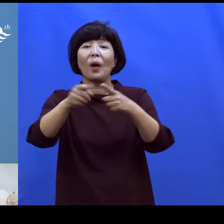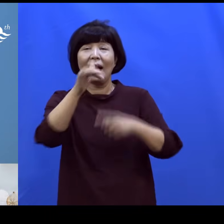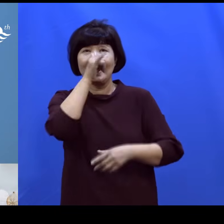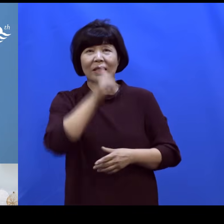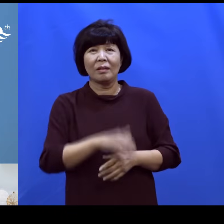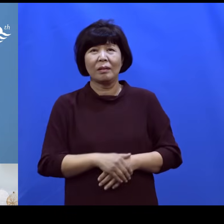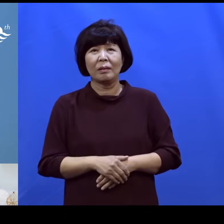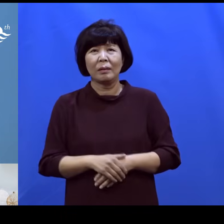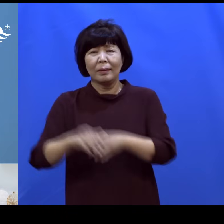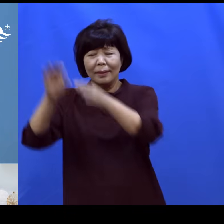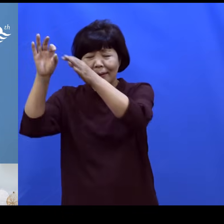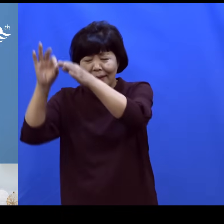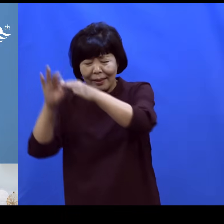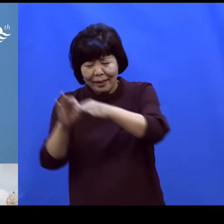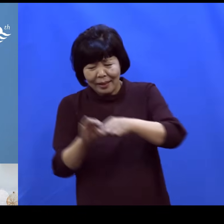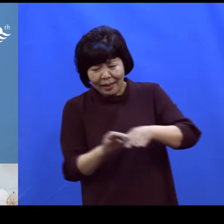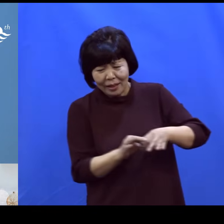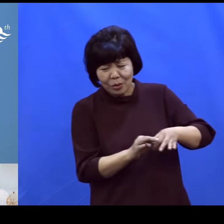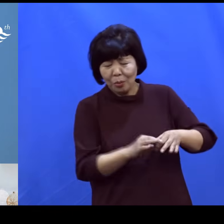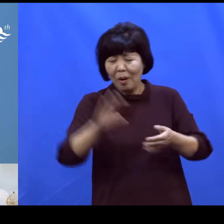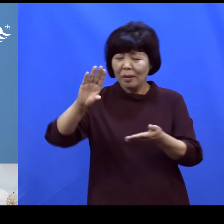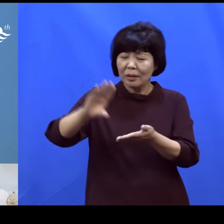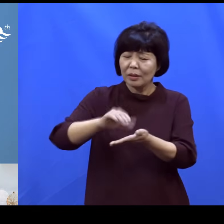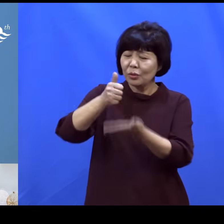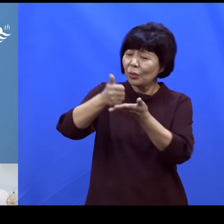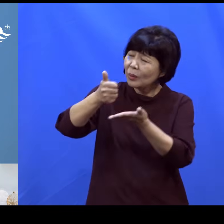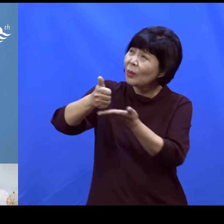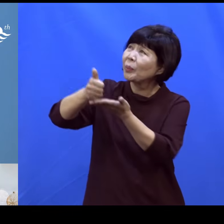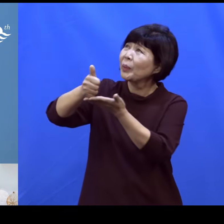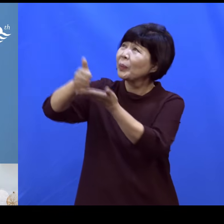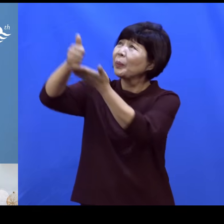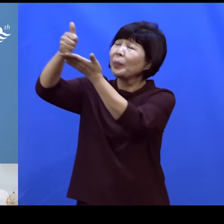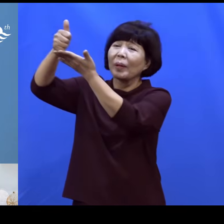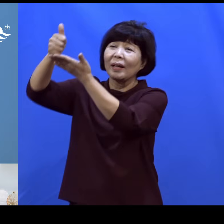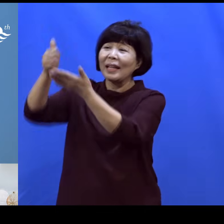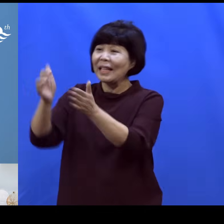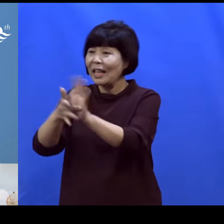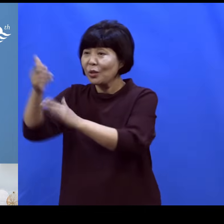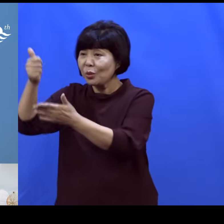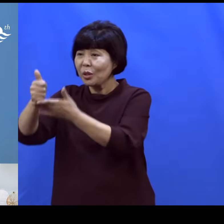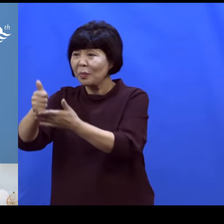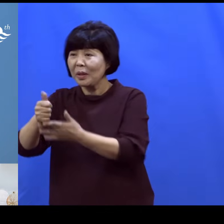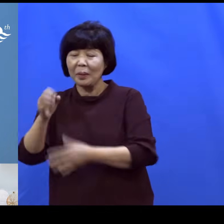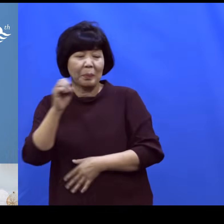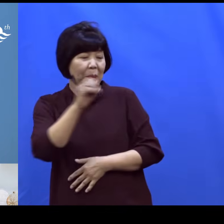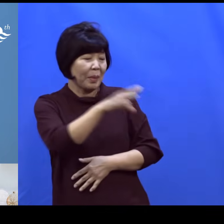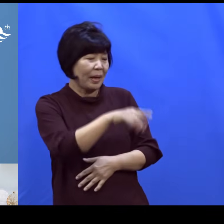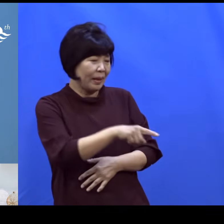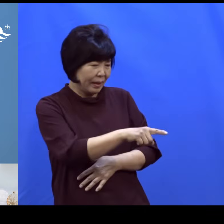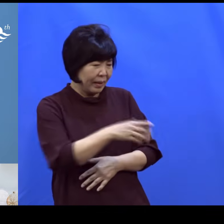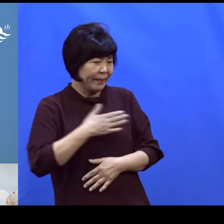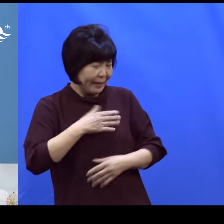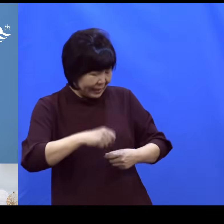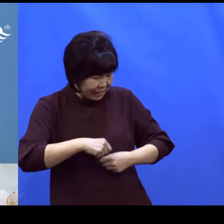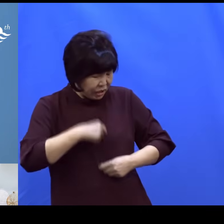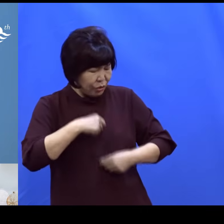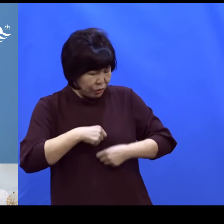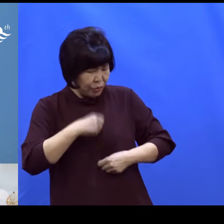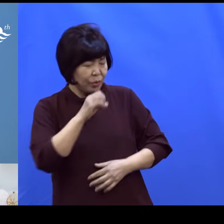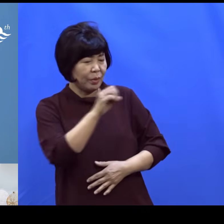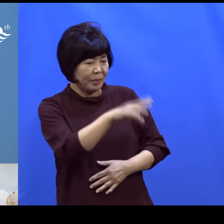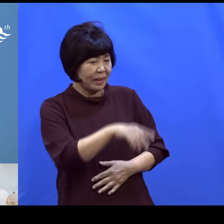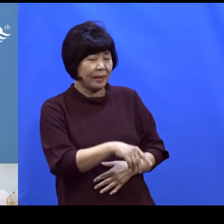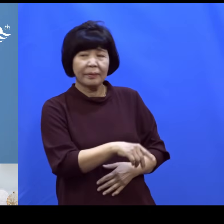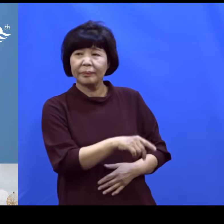세례 요한은 끊임없이 그리스도를 높여요. 그런데 예수님이 세례 요한에 대한 평가가 어떤가요? 내가 진실로 너희에게